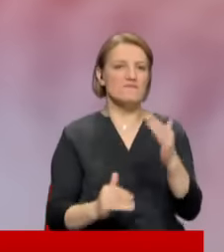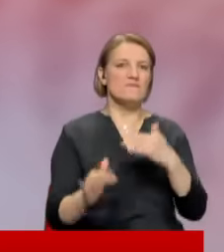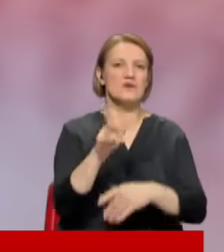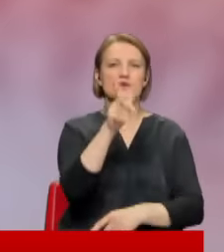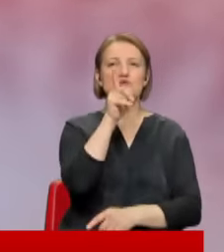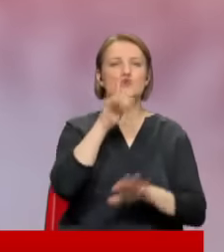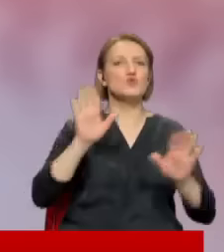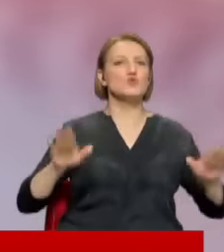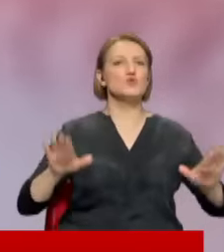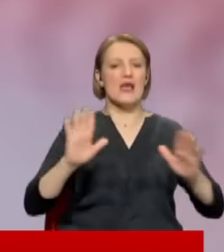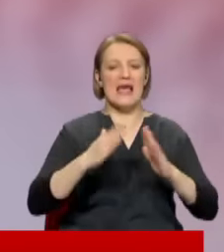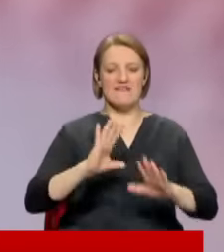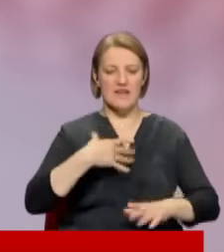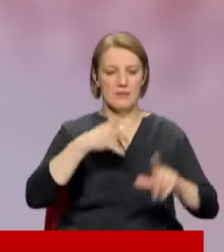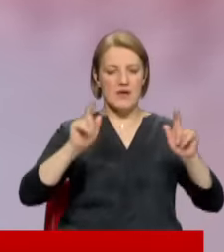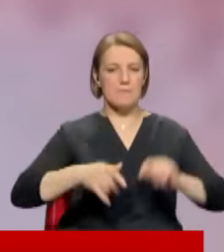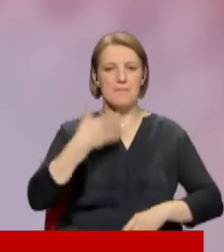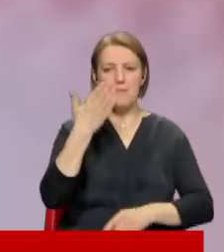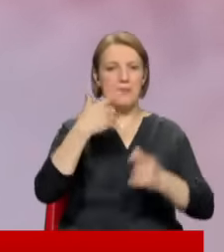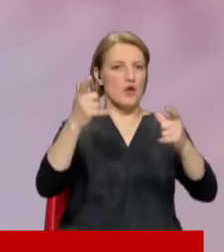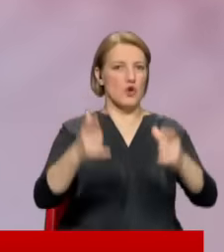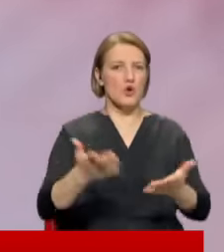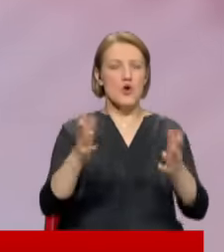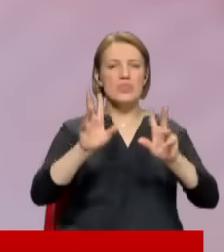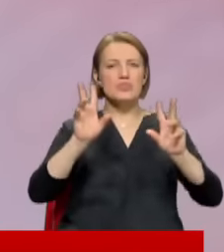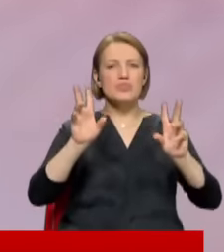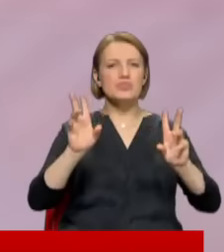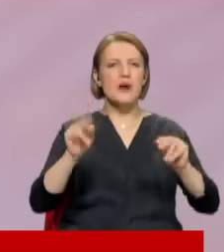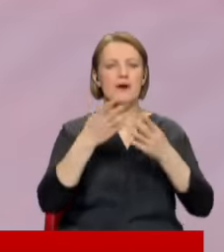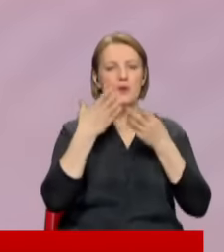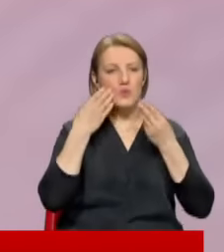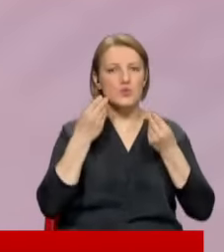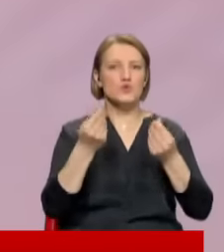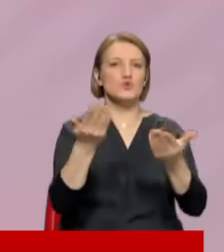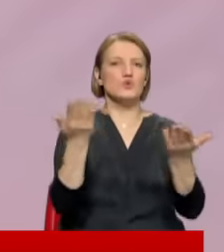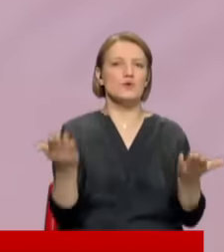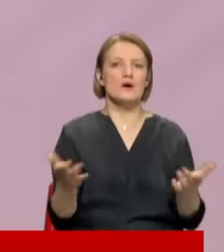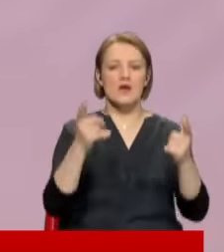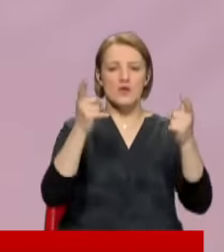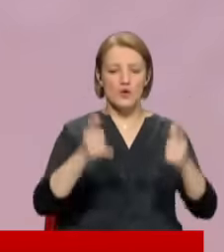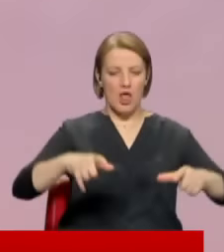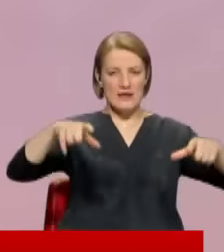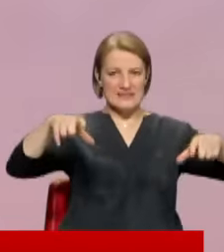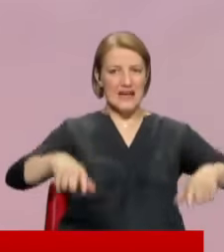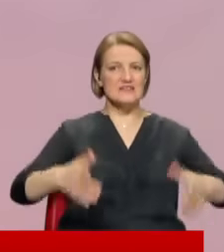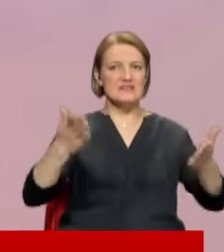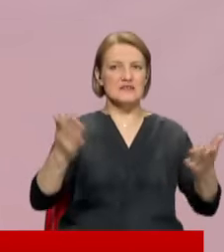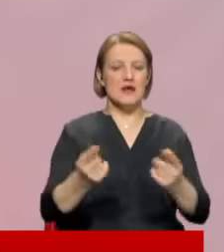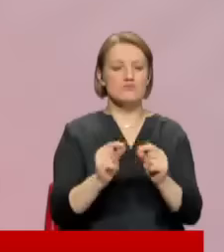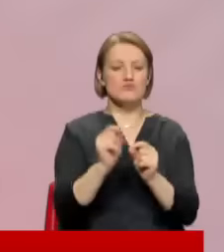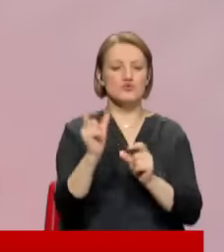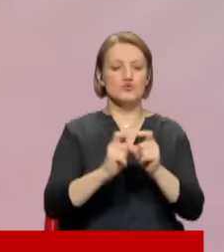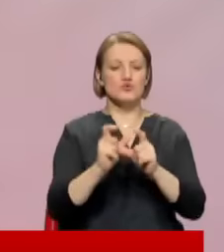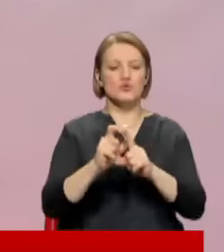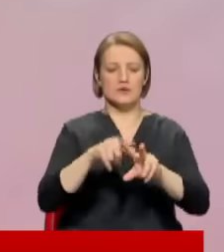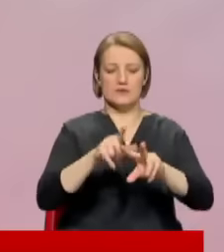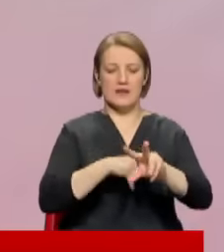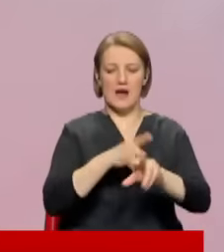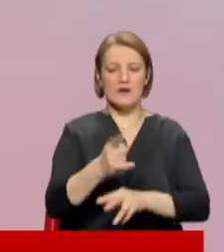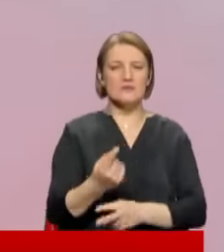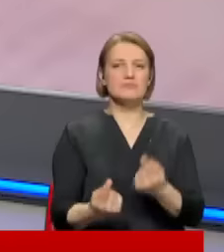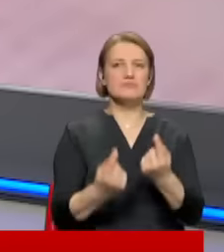su kuşuna ev sahipliği yapan Marmara Gölü tamamen kurudu. Artık göl sahasında buğday yetişiyor. Tarım